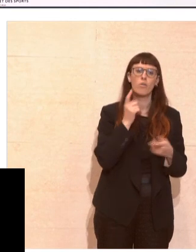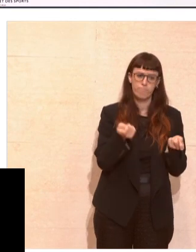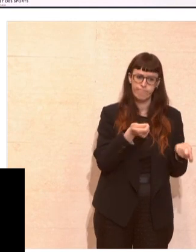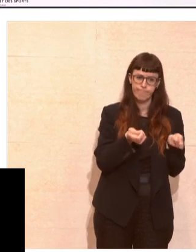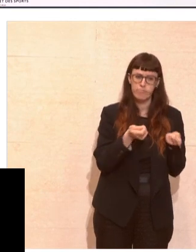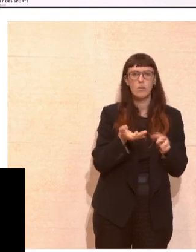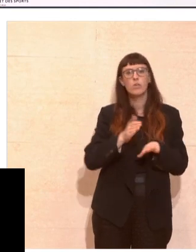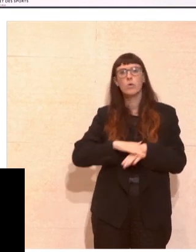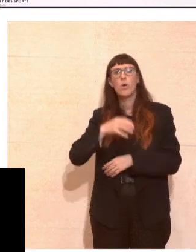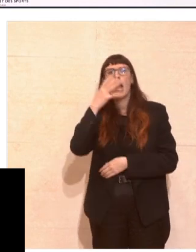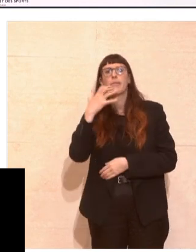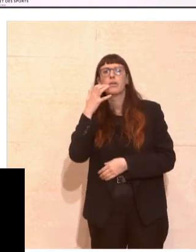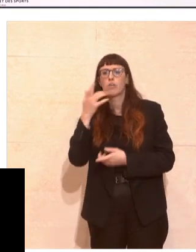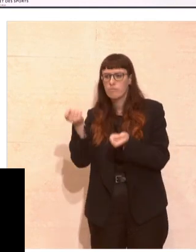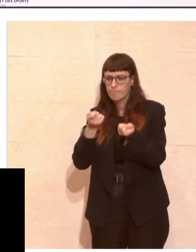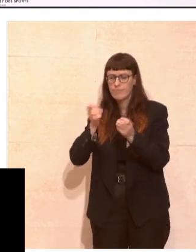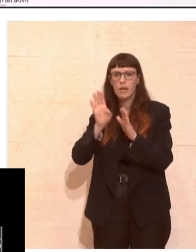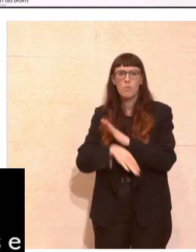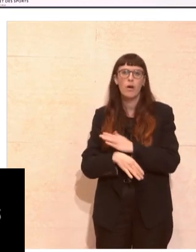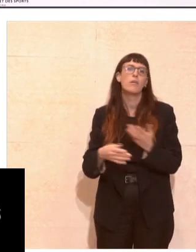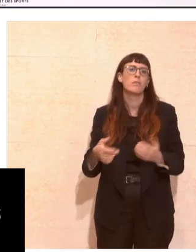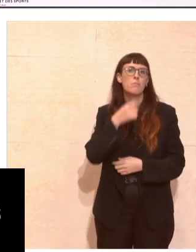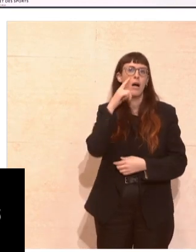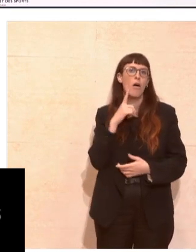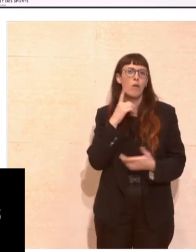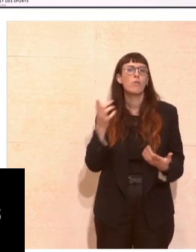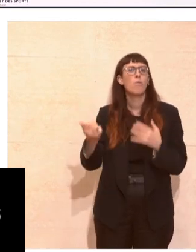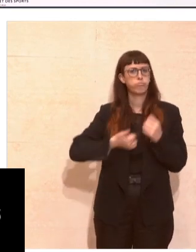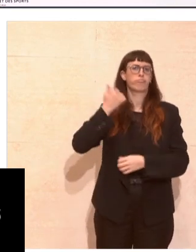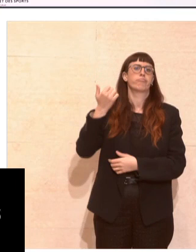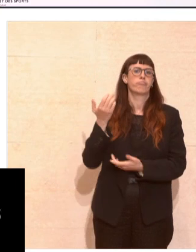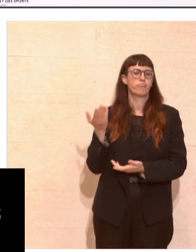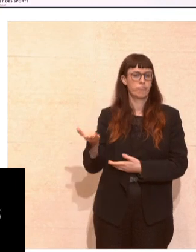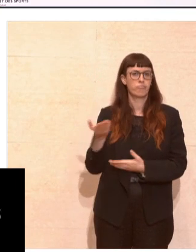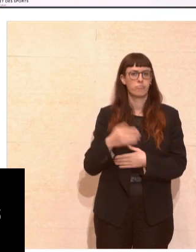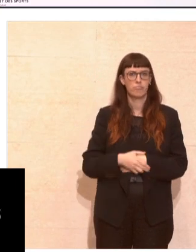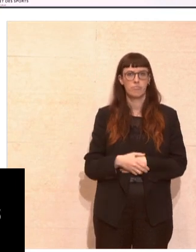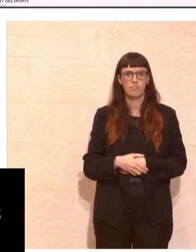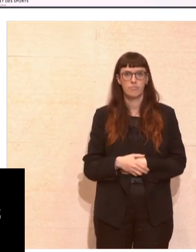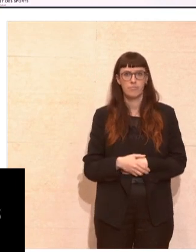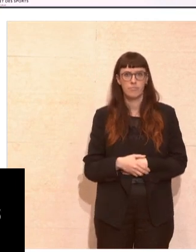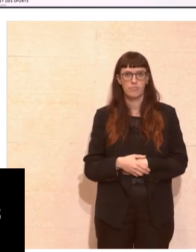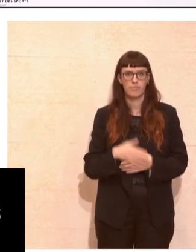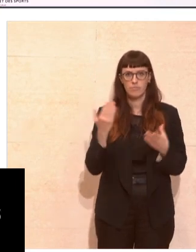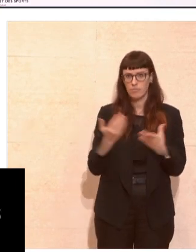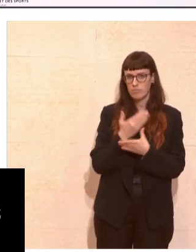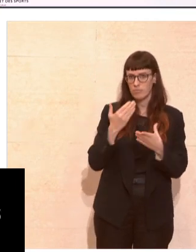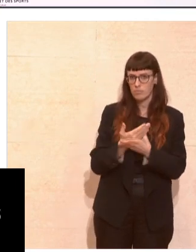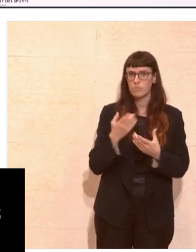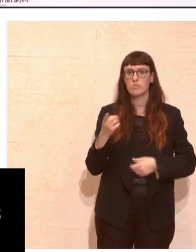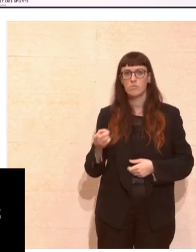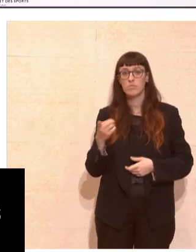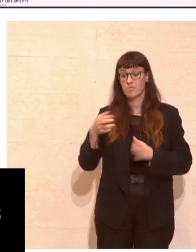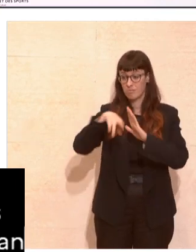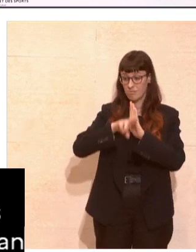les parents auront leur mot à dire, plus l'adolescent va s'émanciper, et du coup, l'absence de règles parentales sur l'heure du